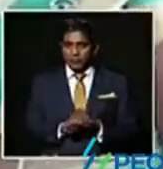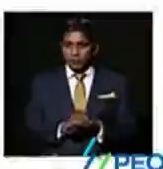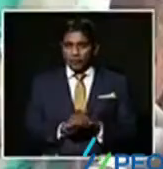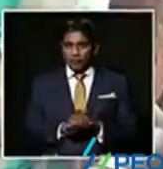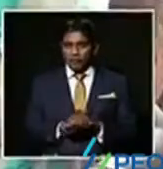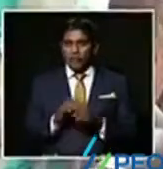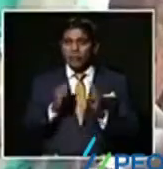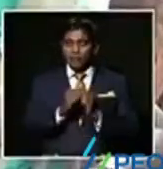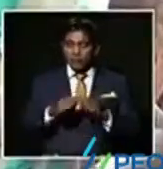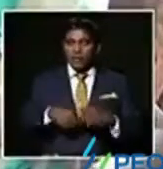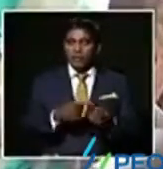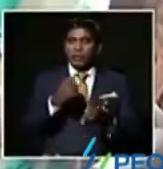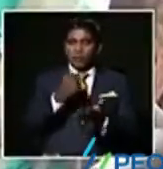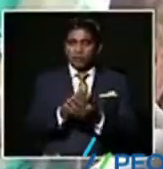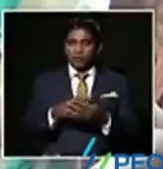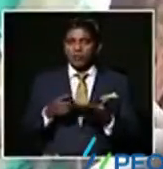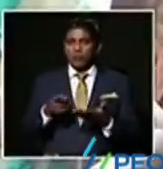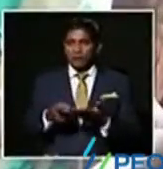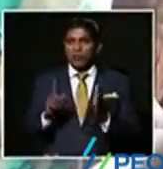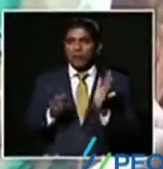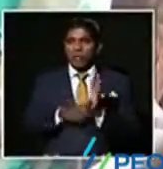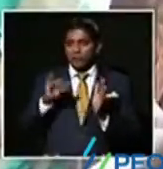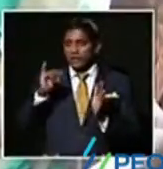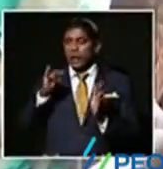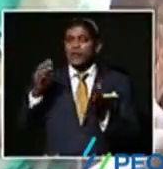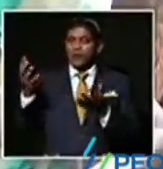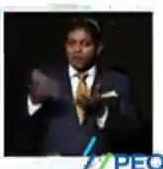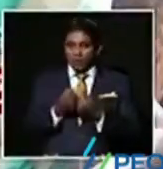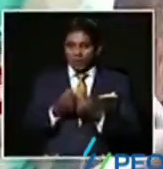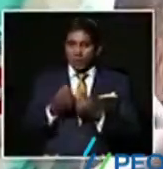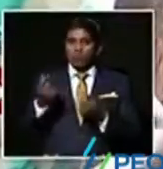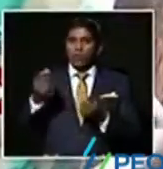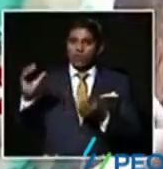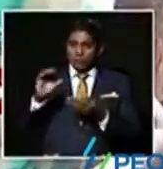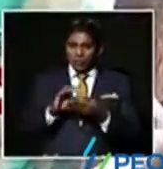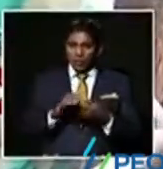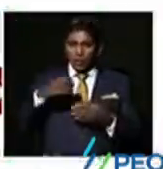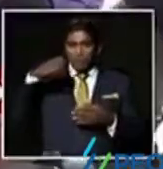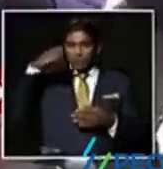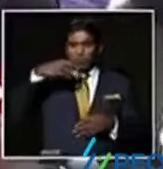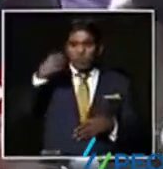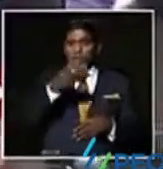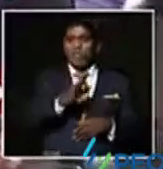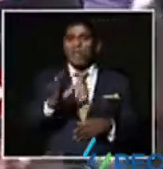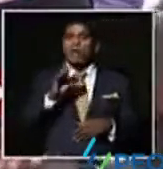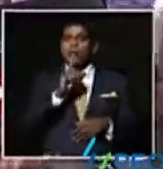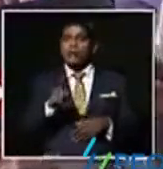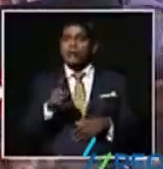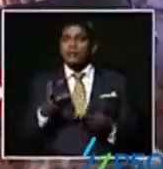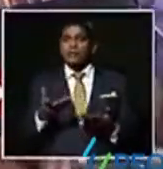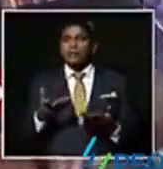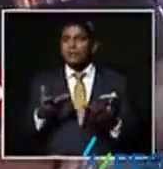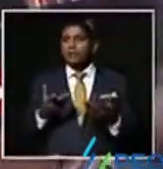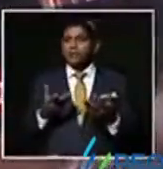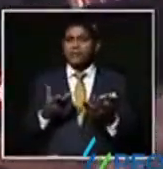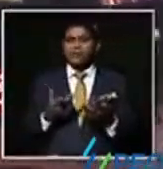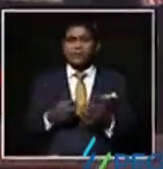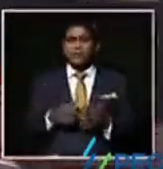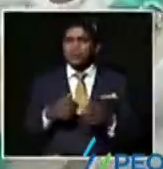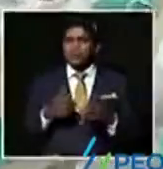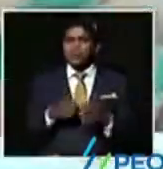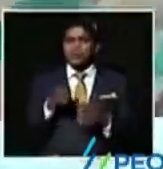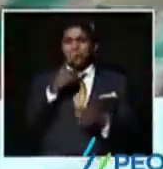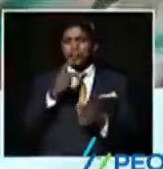දැනගන්න බෑ. දැන් ඔය ලක්ෂ 60 හම්බ වෙනකම් ප්‍රතිපාදන කියන්නේ ප්‍රතිපාදන ලැබෙන තුරු විදුලිය දෙන්න එපා කියන එක කියන්නේ. කමන්නේ නැහැ ඉතින් ඔය පන්දම් පතු කරන යම්ම